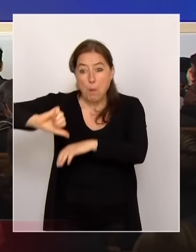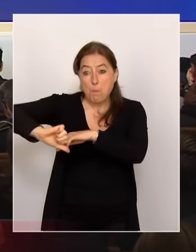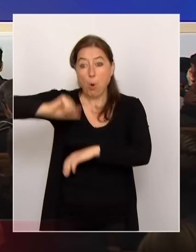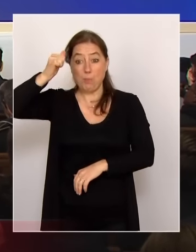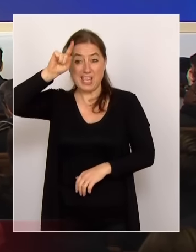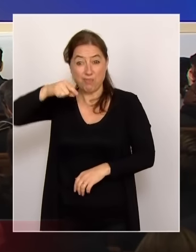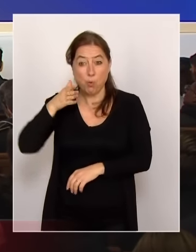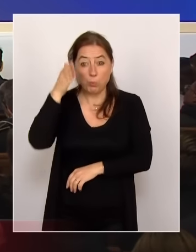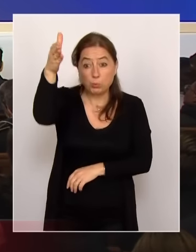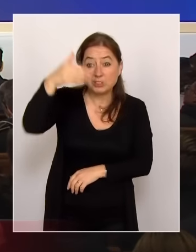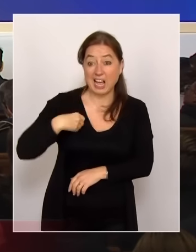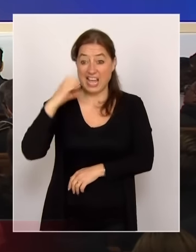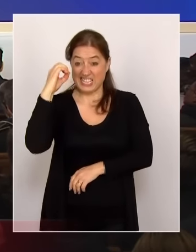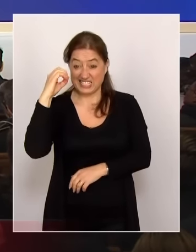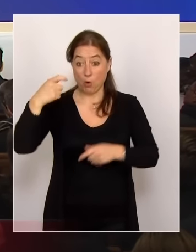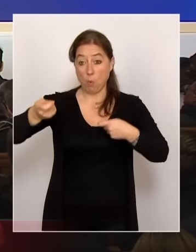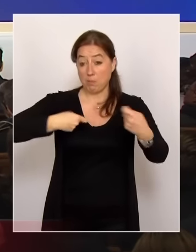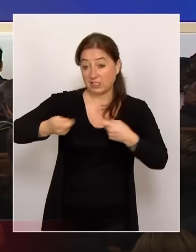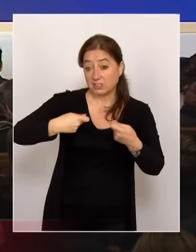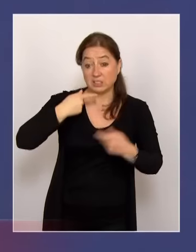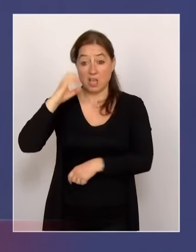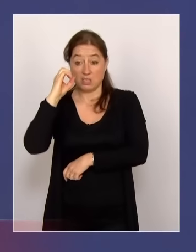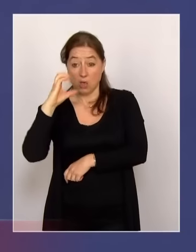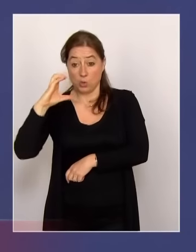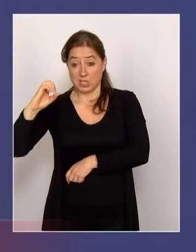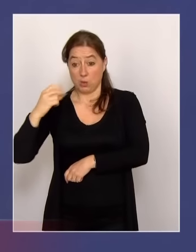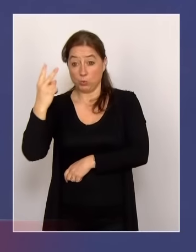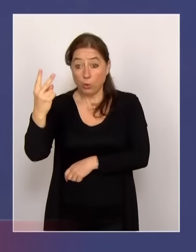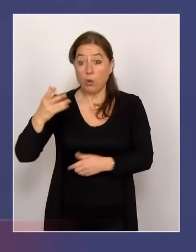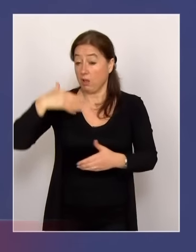'être un continent au cœur de la décarbonation et de'électrification.